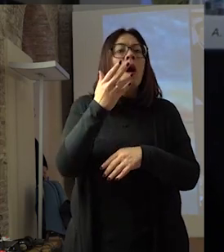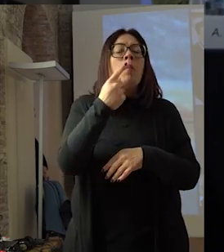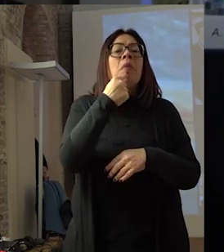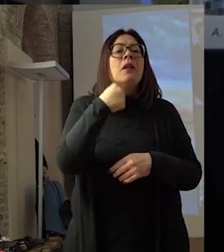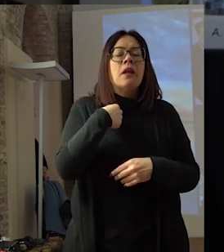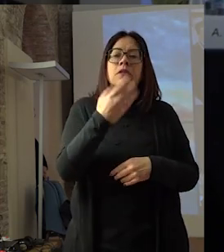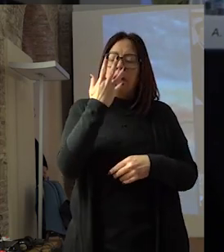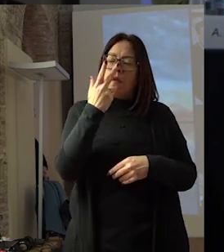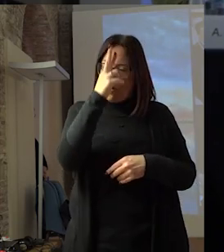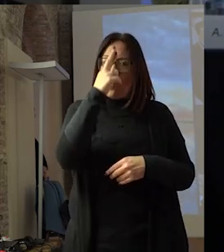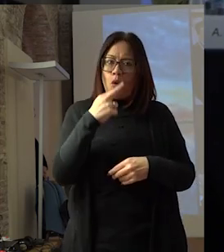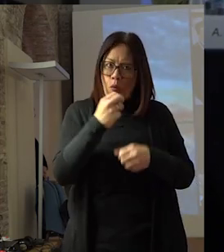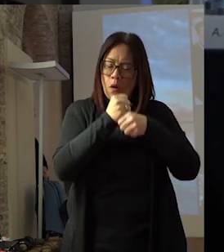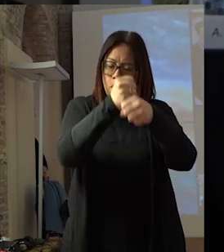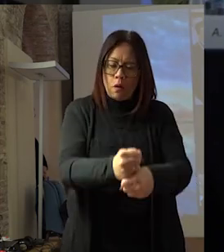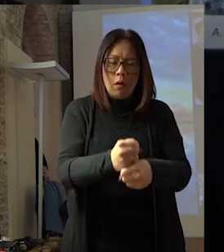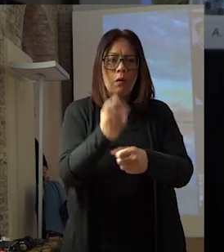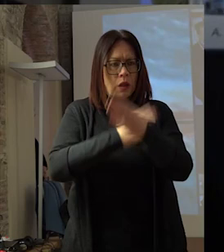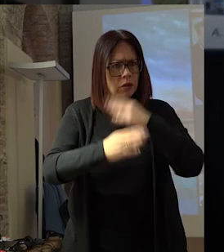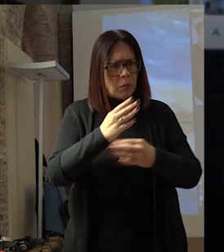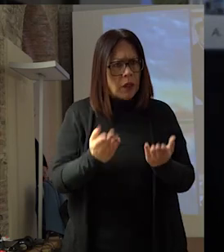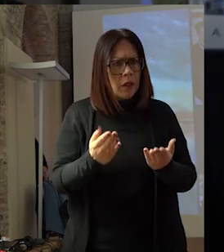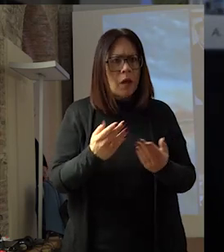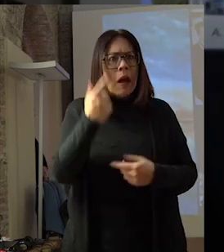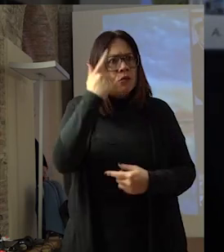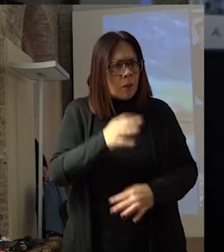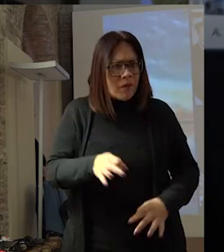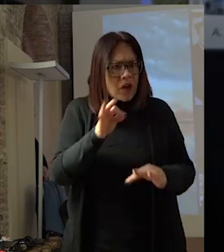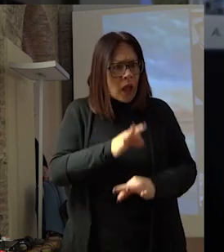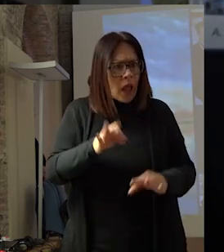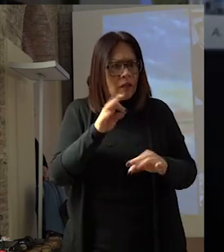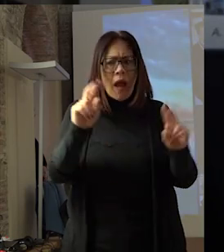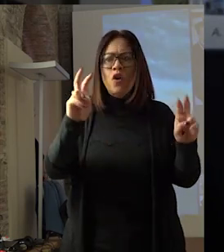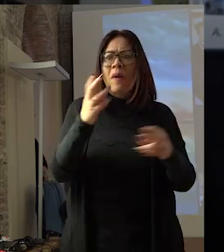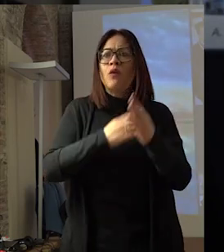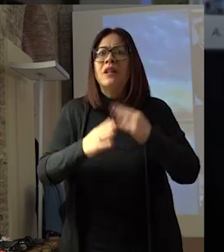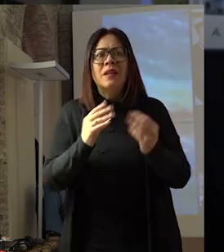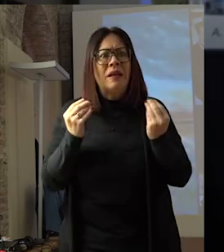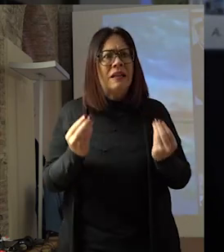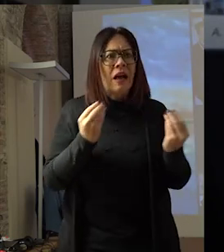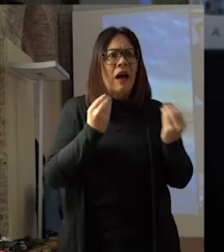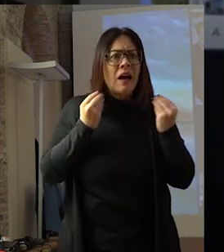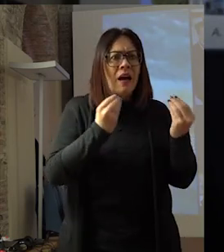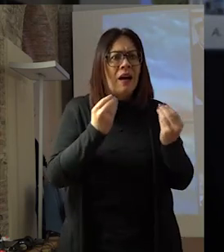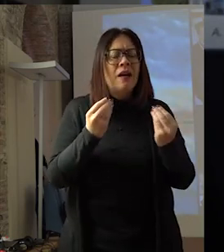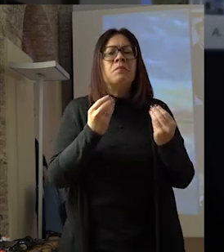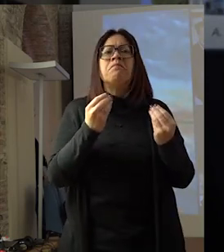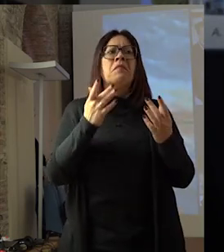ricopra questo ruolo di delegato di disabilità. Io sapevo poco in realtà di disabilità, avevo semplicemente